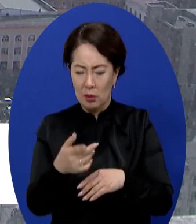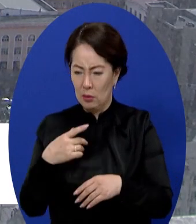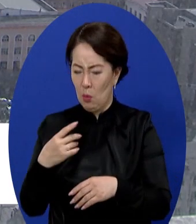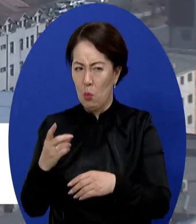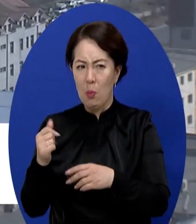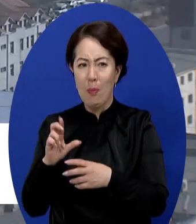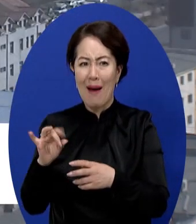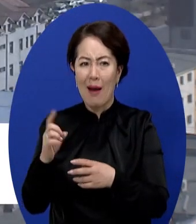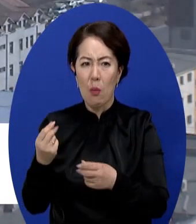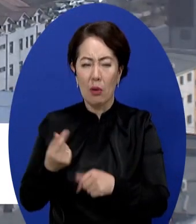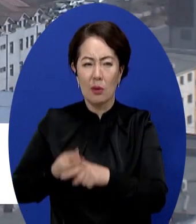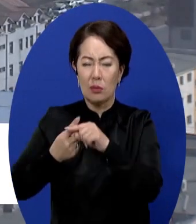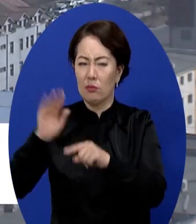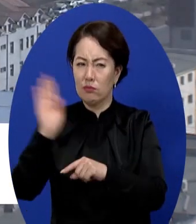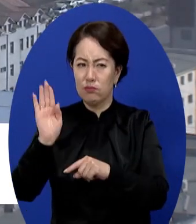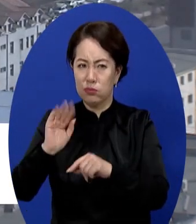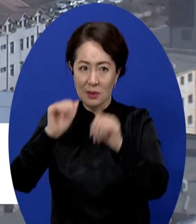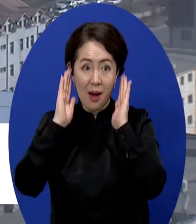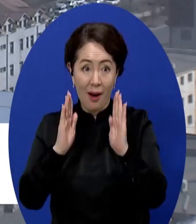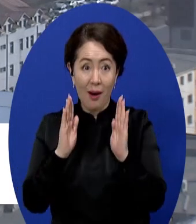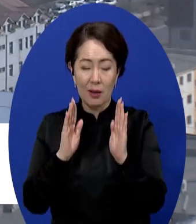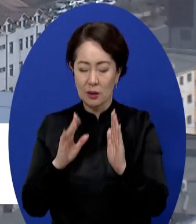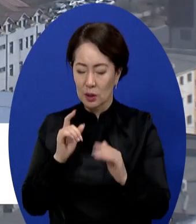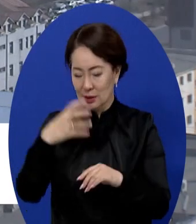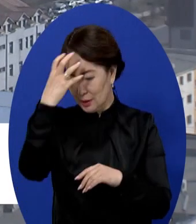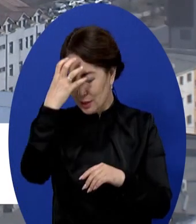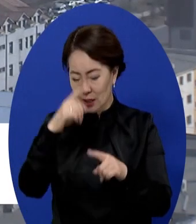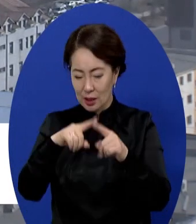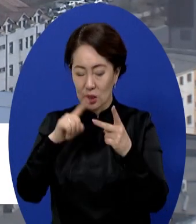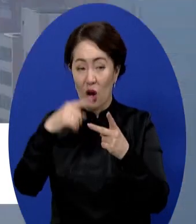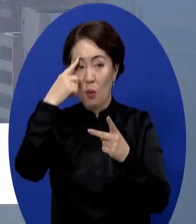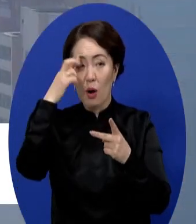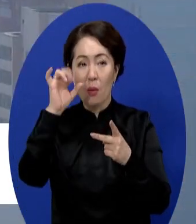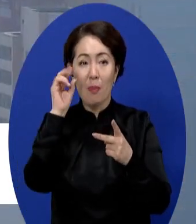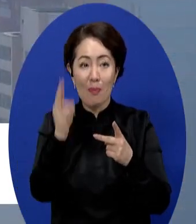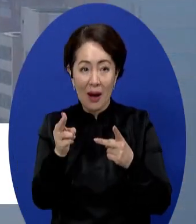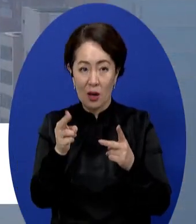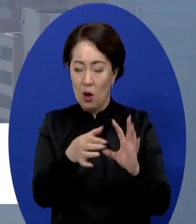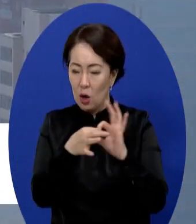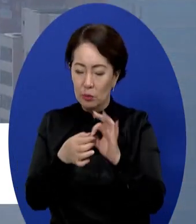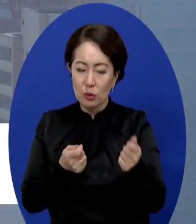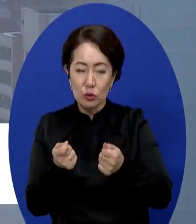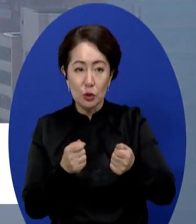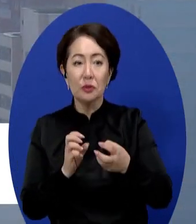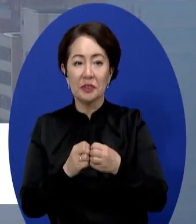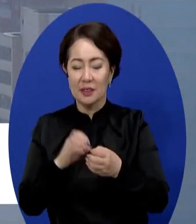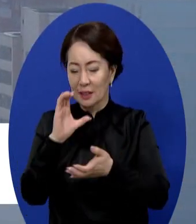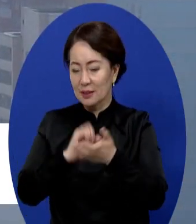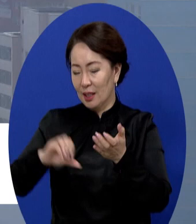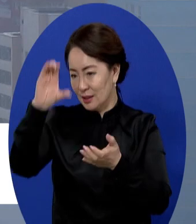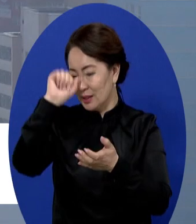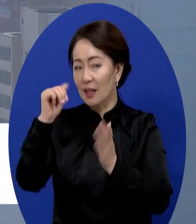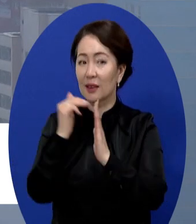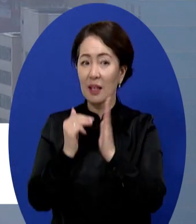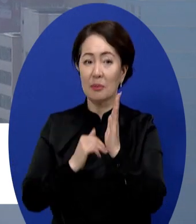өсөхгүй байх нөхцөлийг бүрдүүлэхэд анхаарч засгийн газар Монгол банк хамтран холбогдох зохицуултуудыг хийнэ гэж сангийн сайд тайлбарлаж